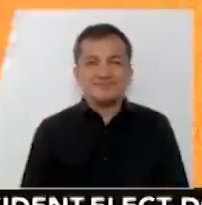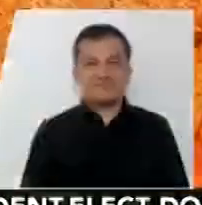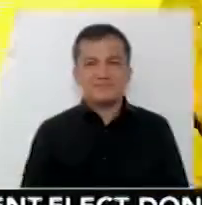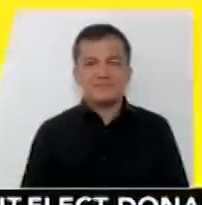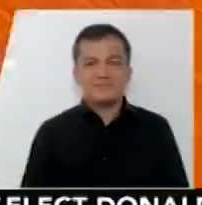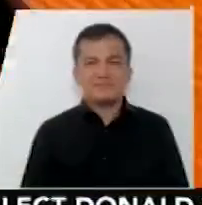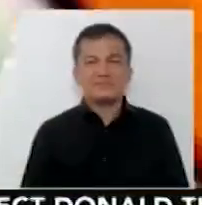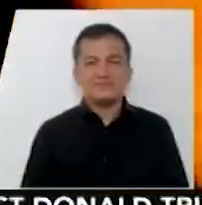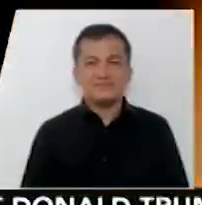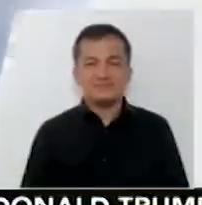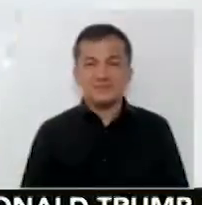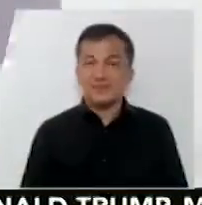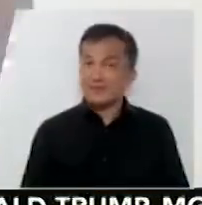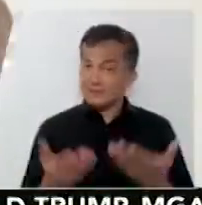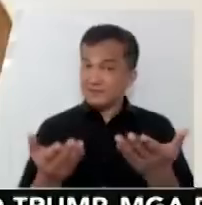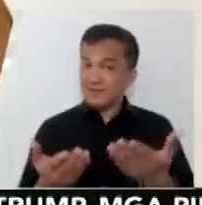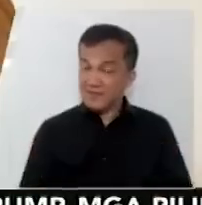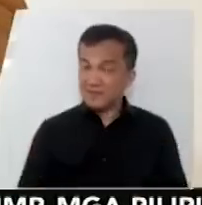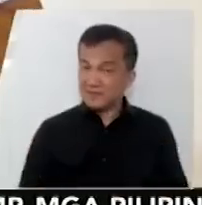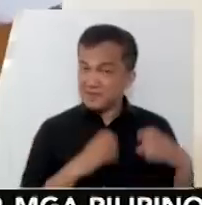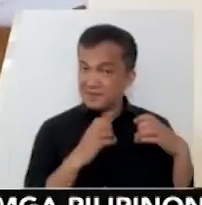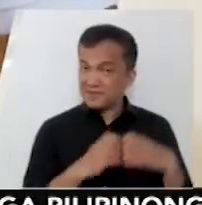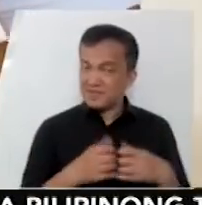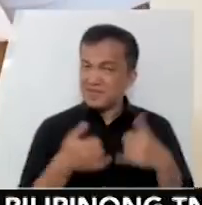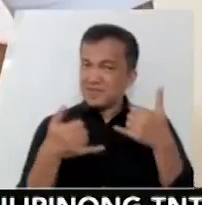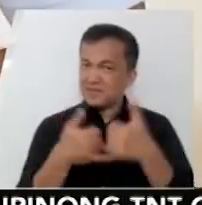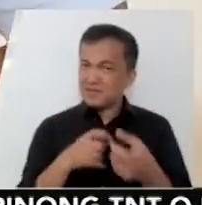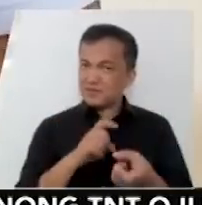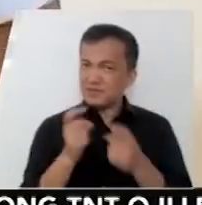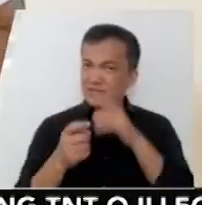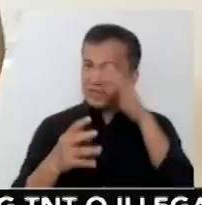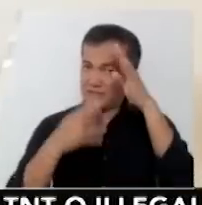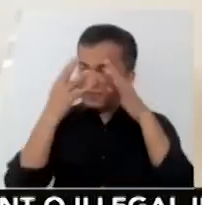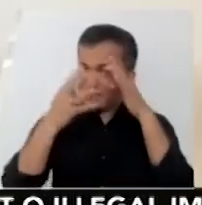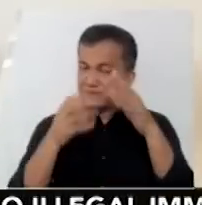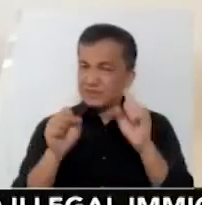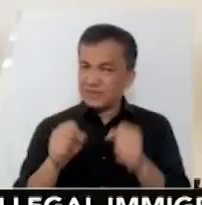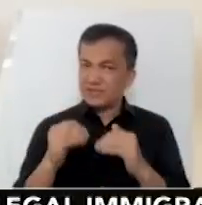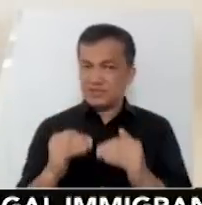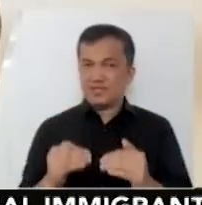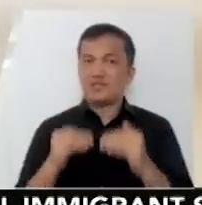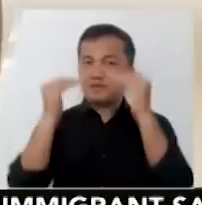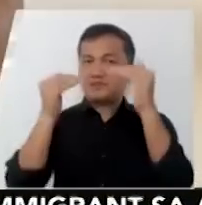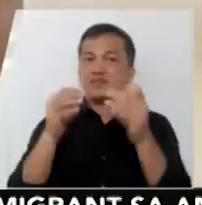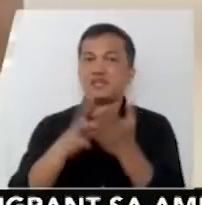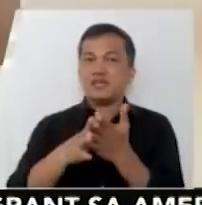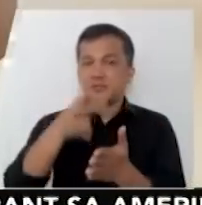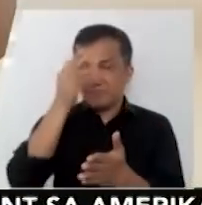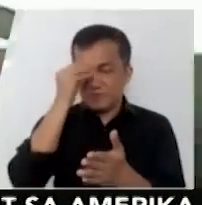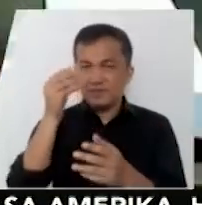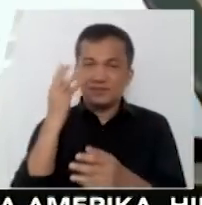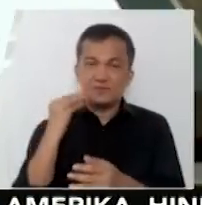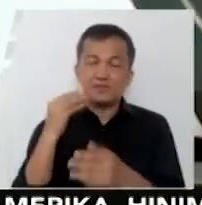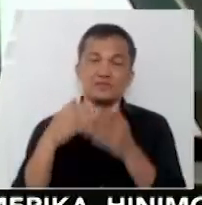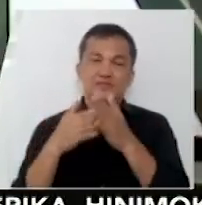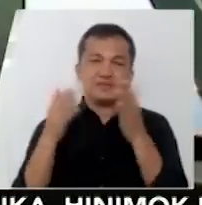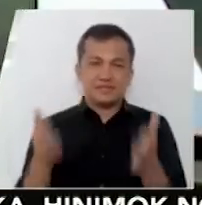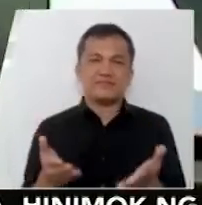There you have it, mga kapuso, a game-changing innovation that can level up the learning experience ng ating mga estudyante.